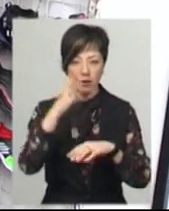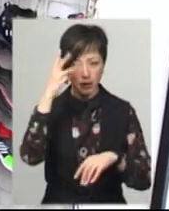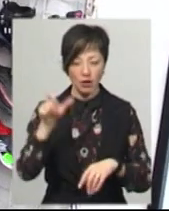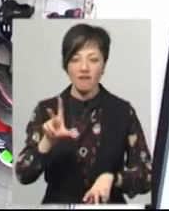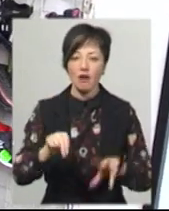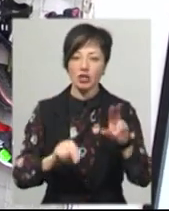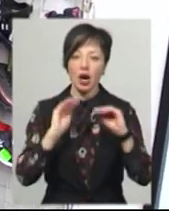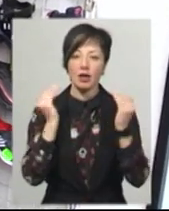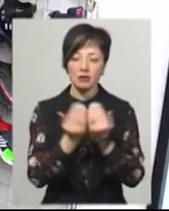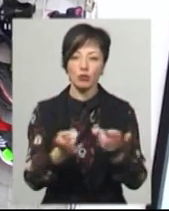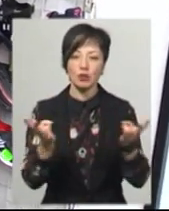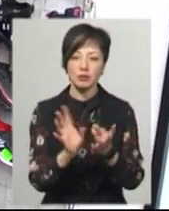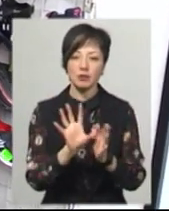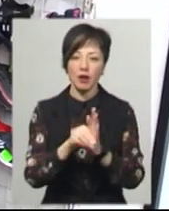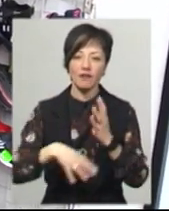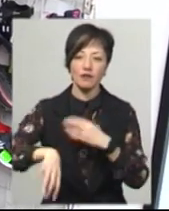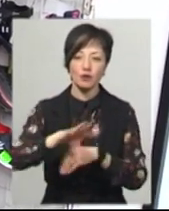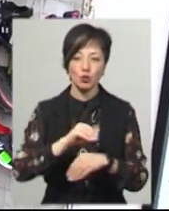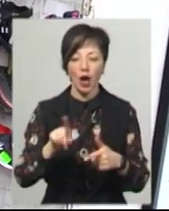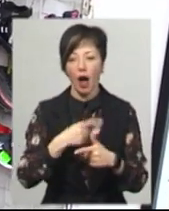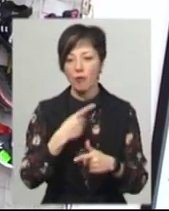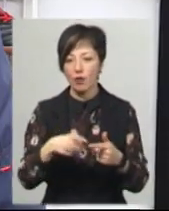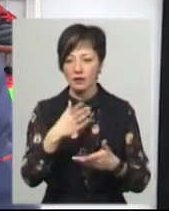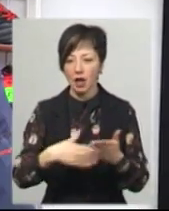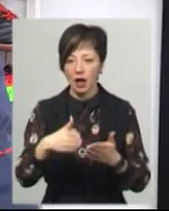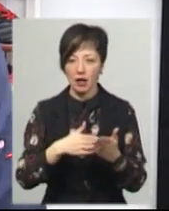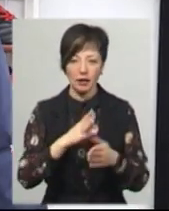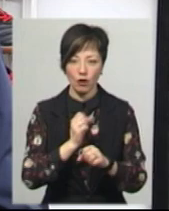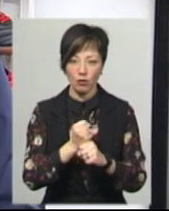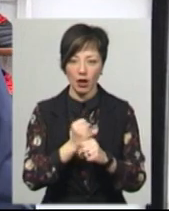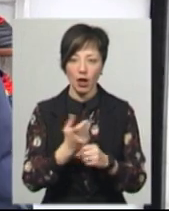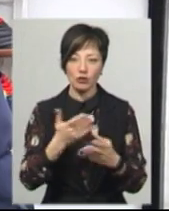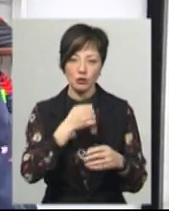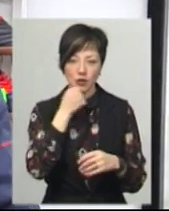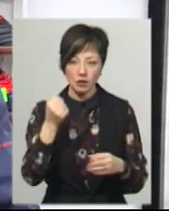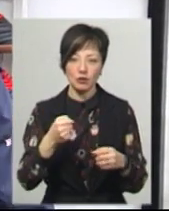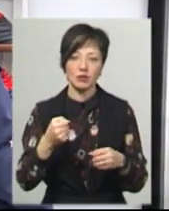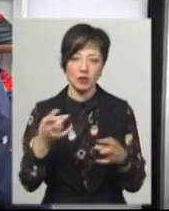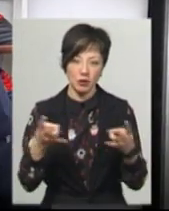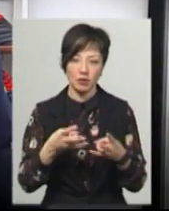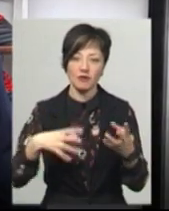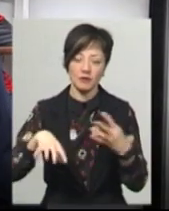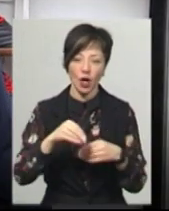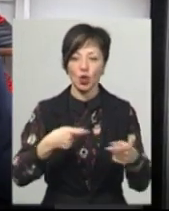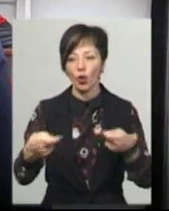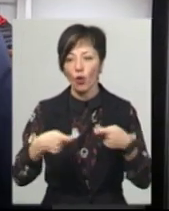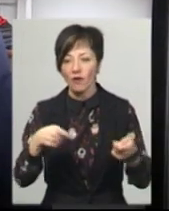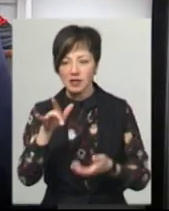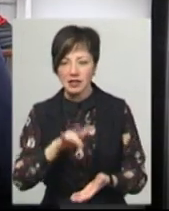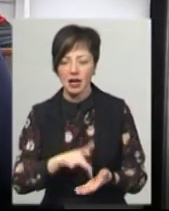Вважає, карантин потрібно запроваджувати всюди або взагалі цього не робити. Це якщо по-взрослому, то треба робити по-взрослому все. Торгові